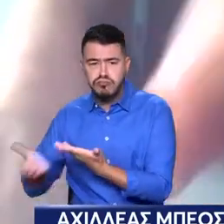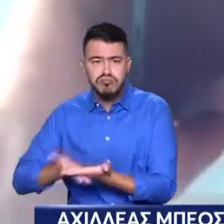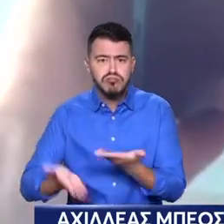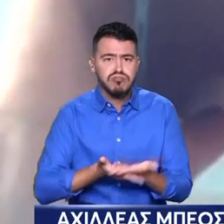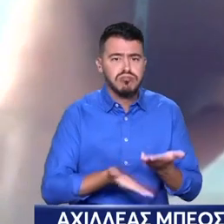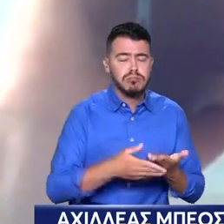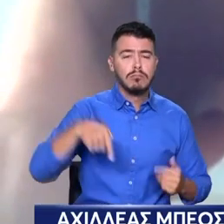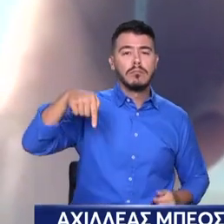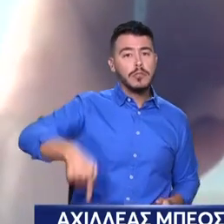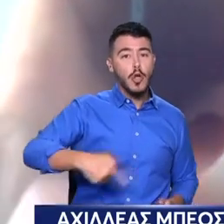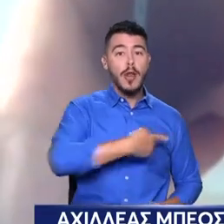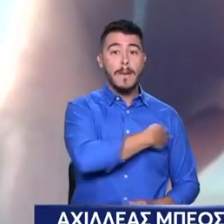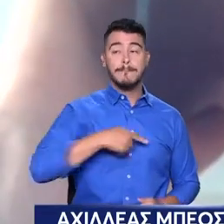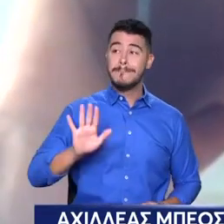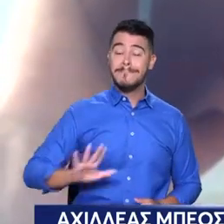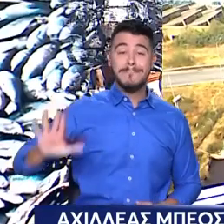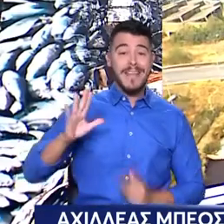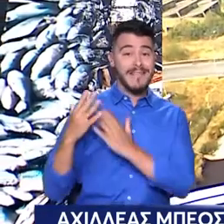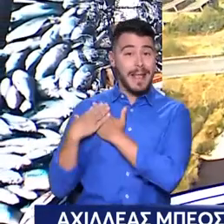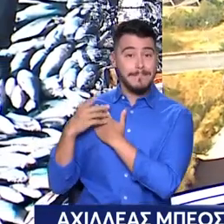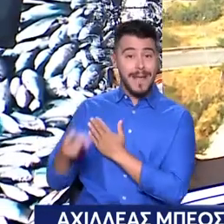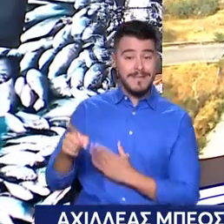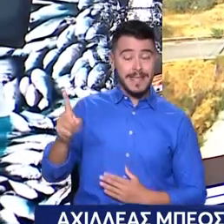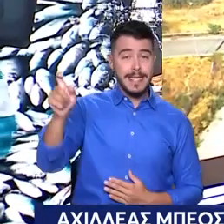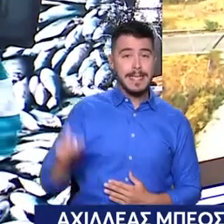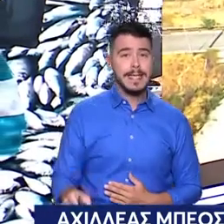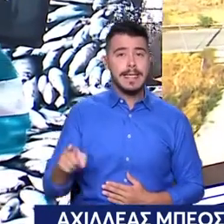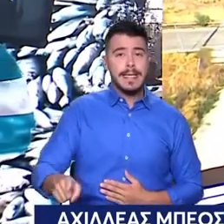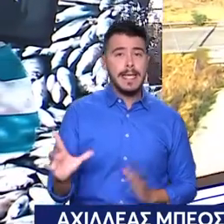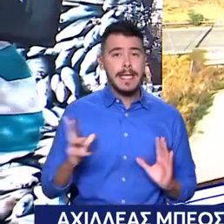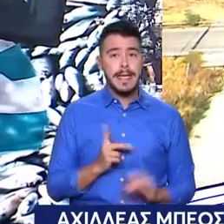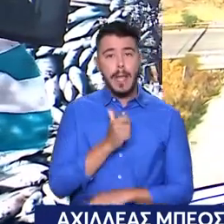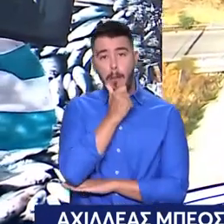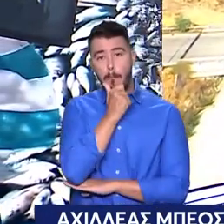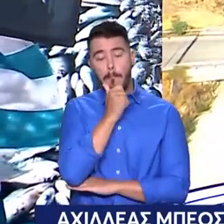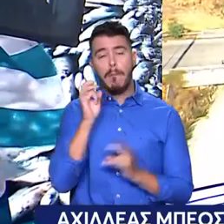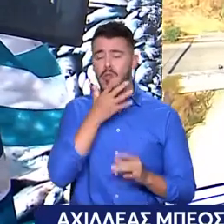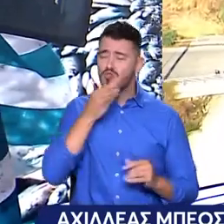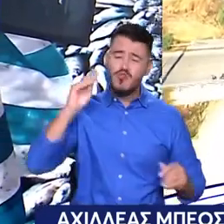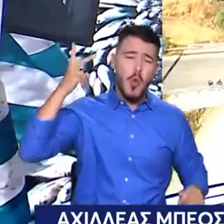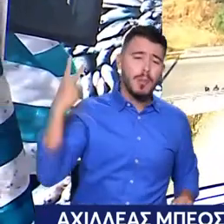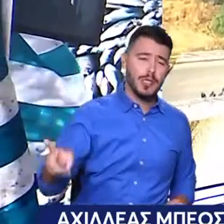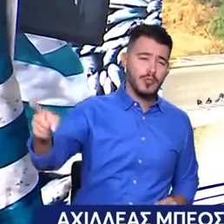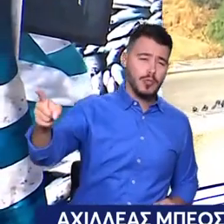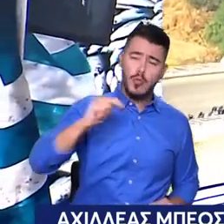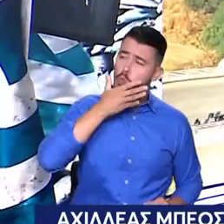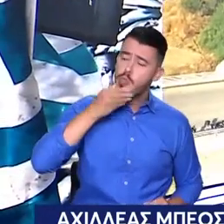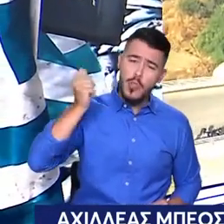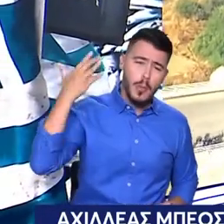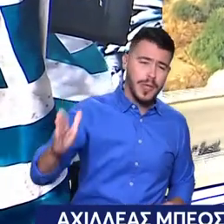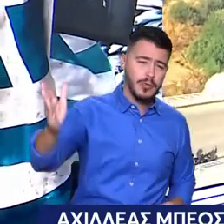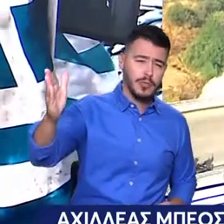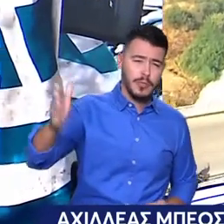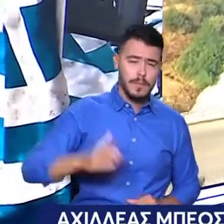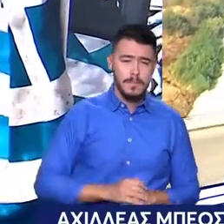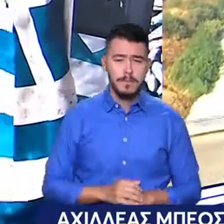περιφέρεια που είναι η μόνη αρμόδια και υπεύθυνη πουνάει το μαντήλι. Ντροπή στον Περιφερειάρχη, ο οποίος ακολουθεί